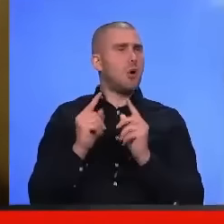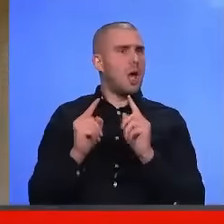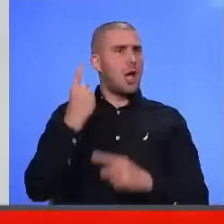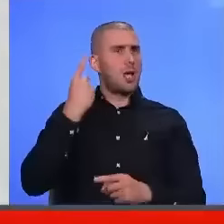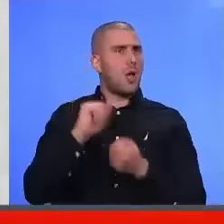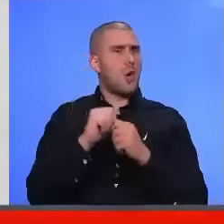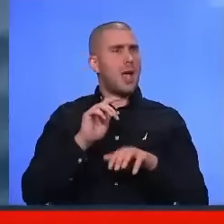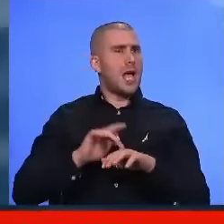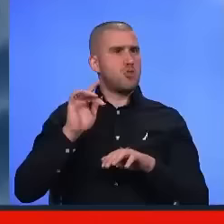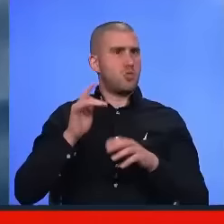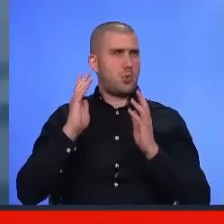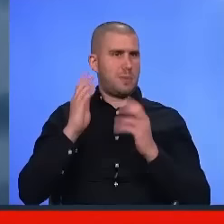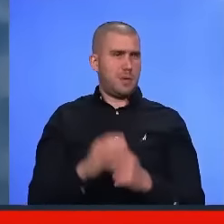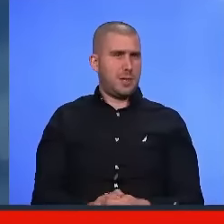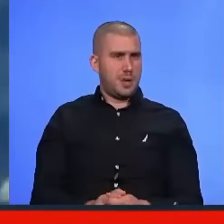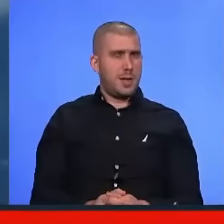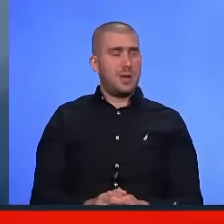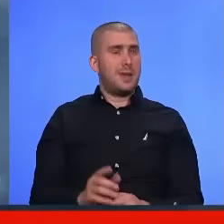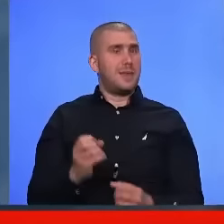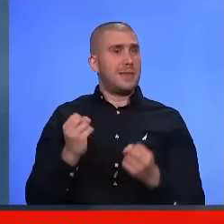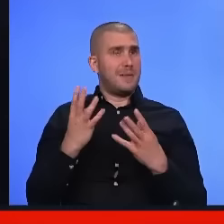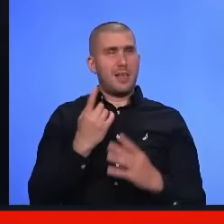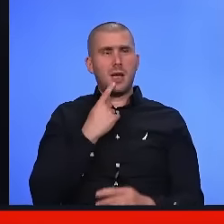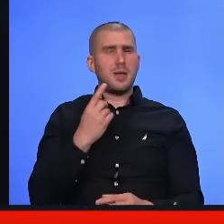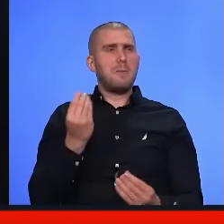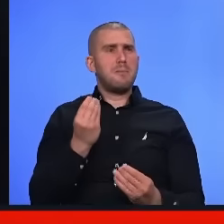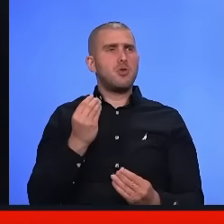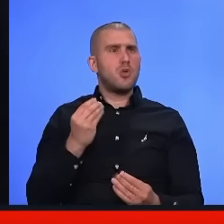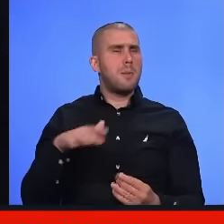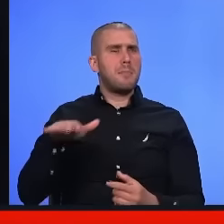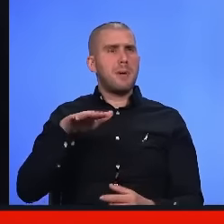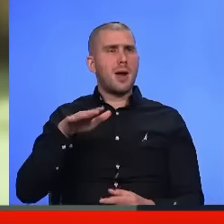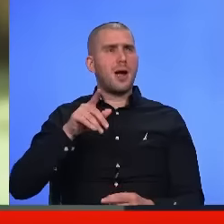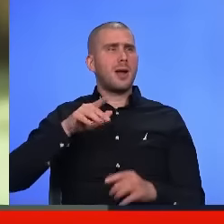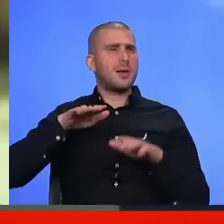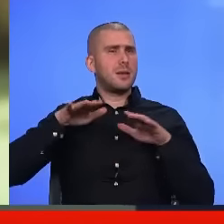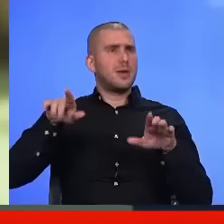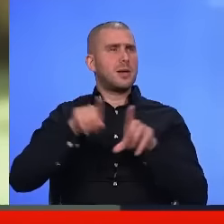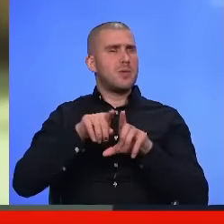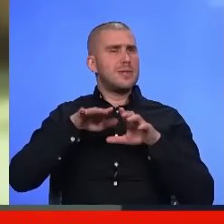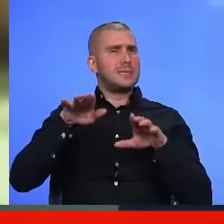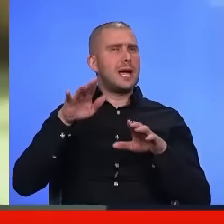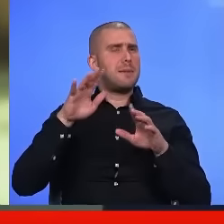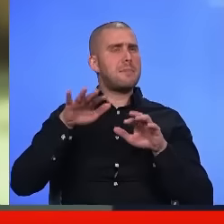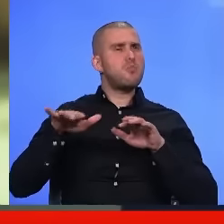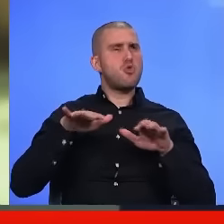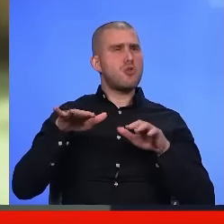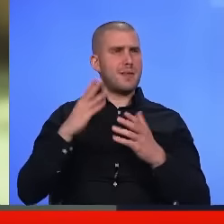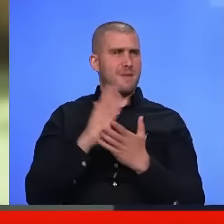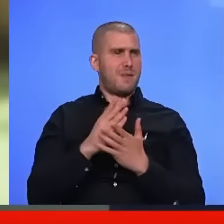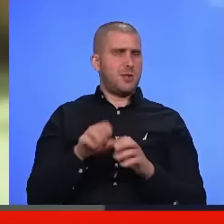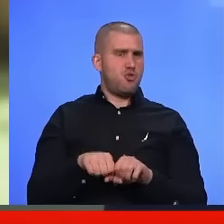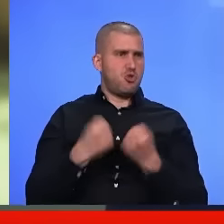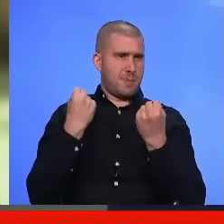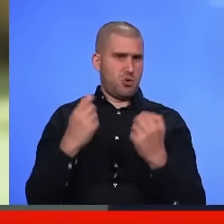או רגישות יתר. הנטייה הטבעית היא להגיד משהו בפליי ביי ווייר הזה, בטיסה הממוחשבת